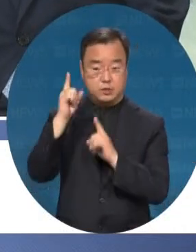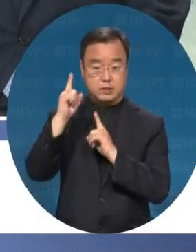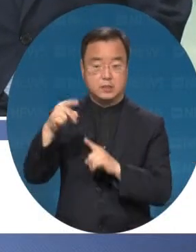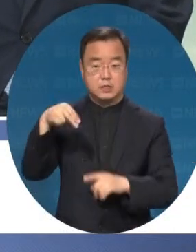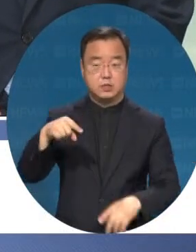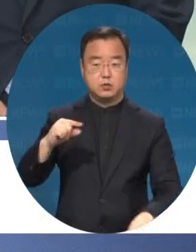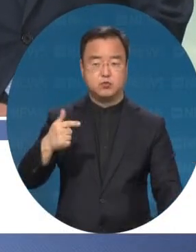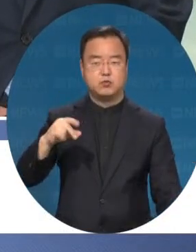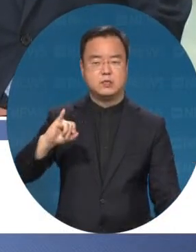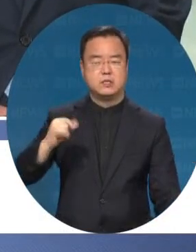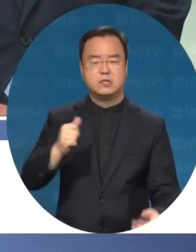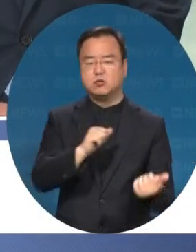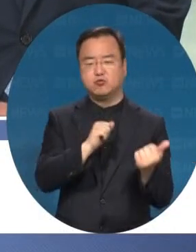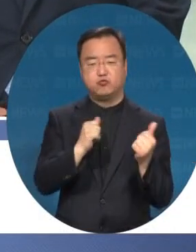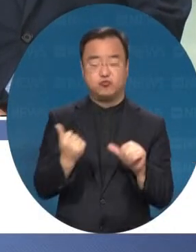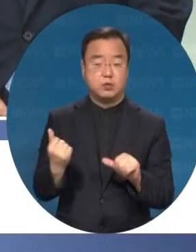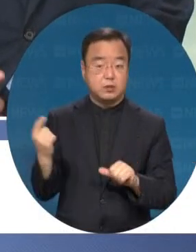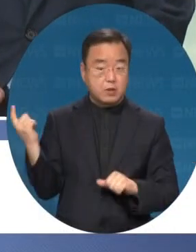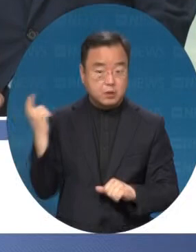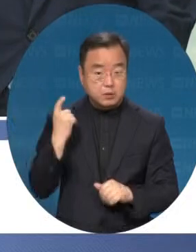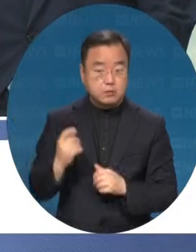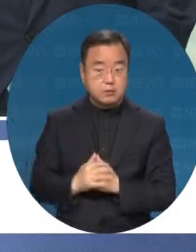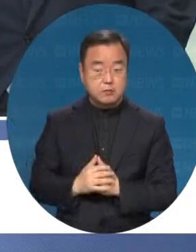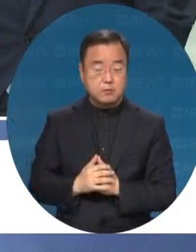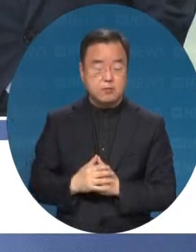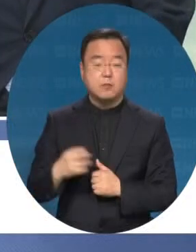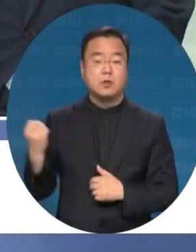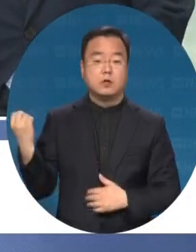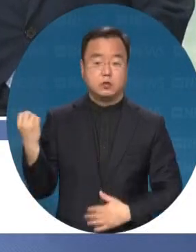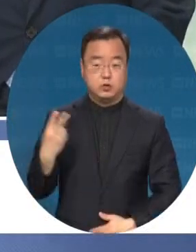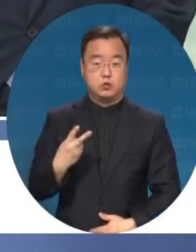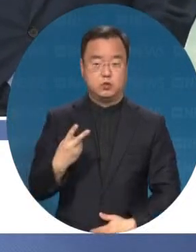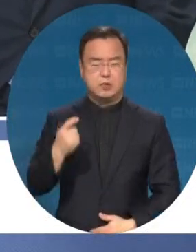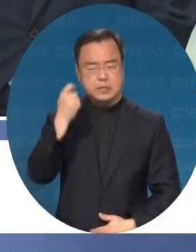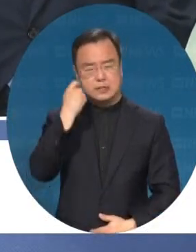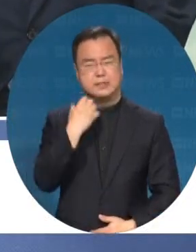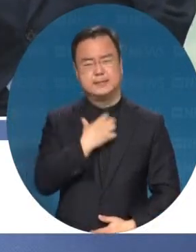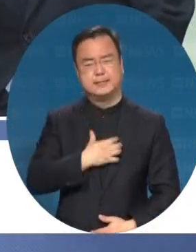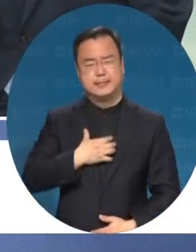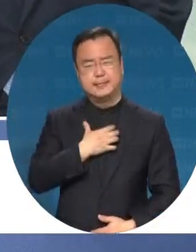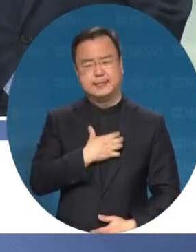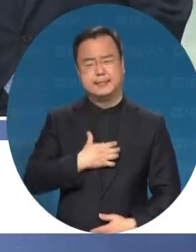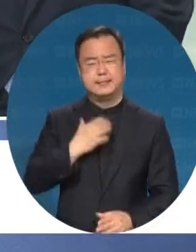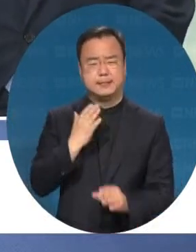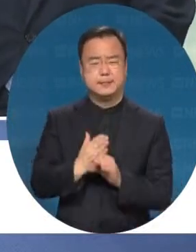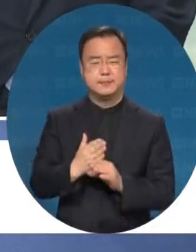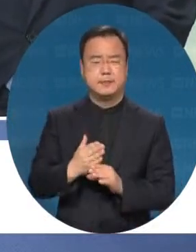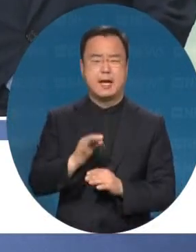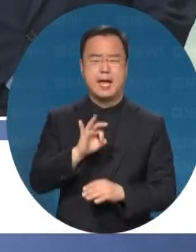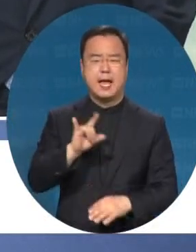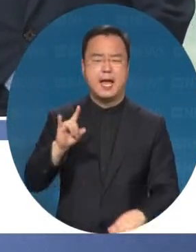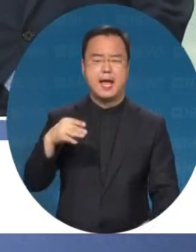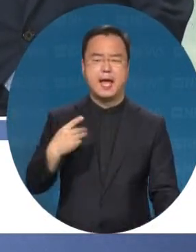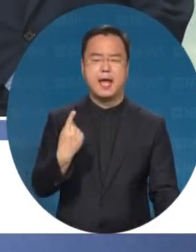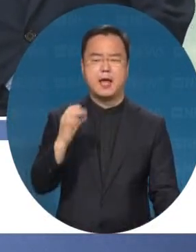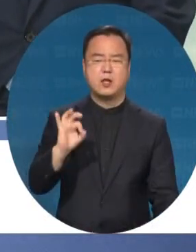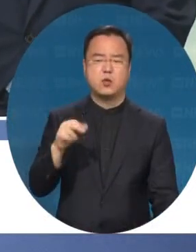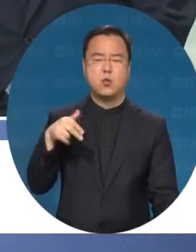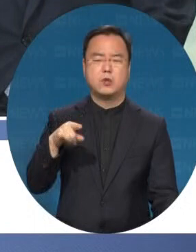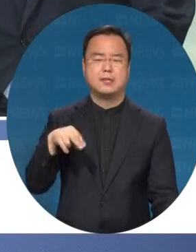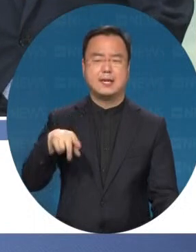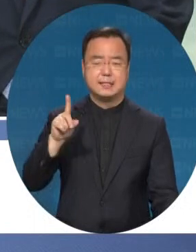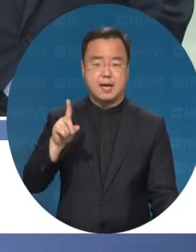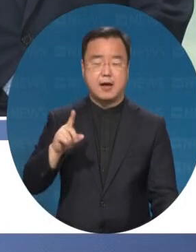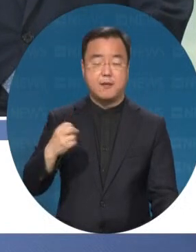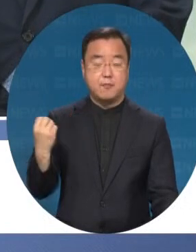전사였다는 그 소식을 듣게 됩니다 그리고 그 슬퍼한 나머지 애통제사 통제사의